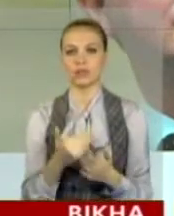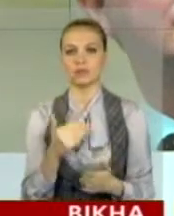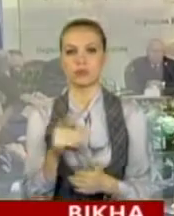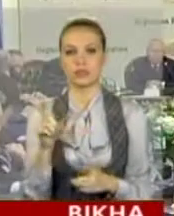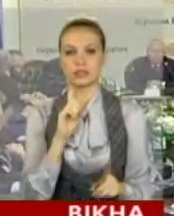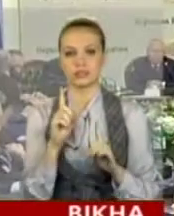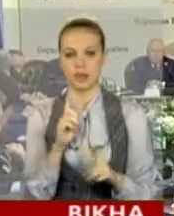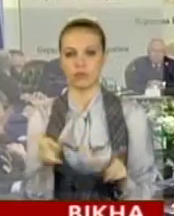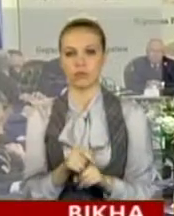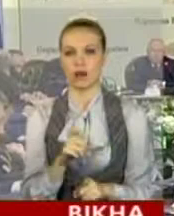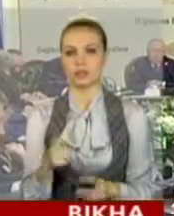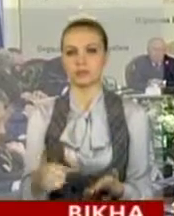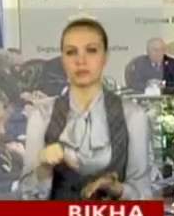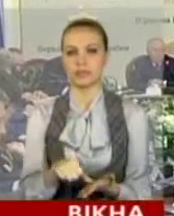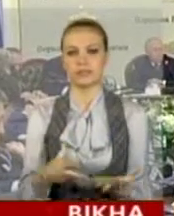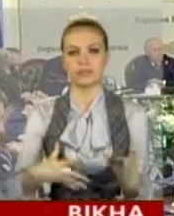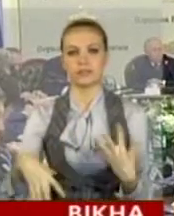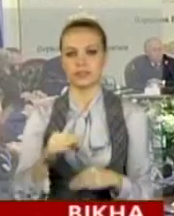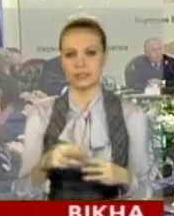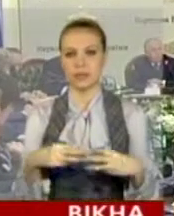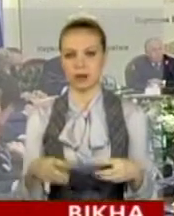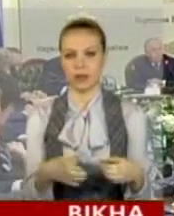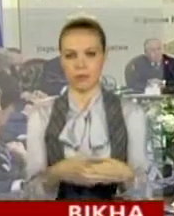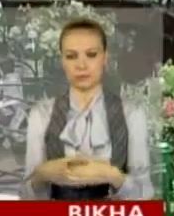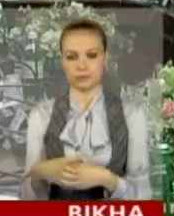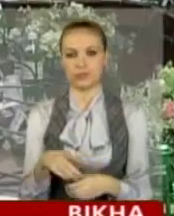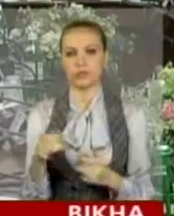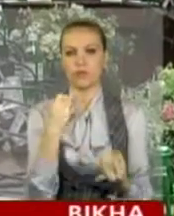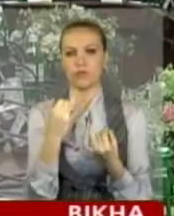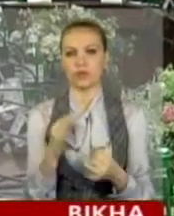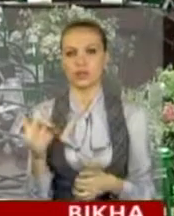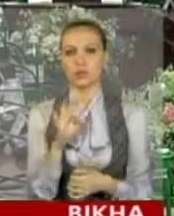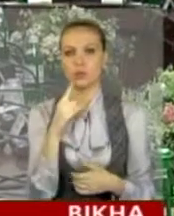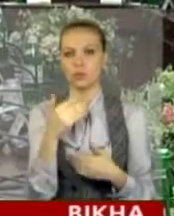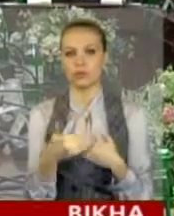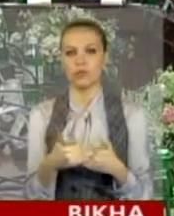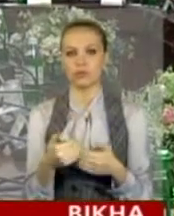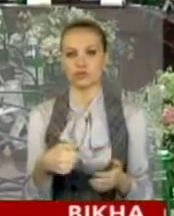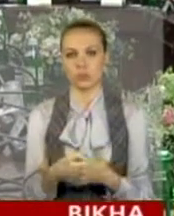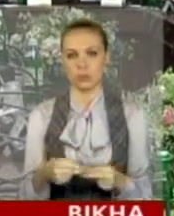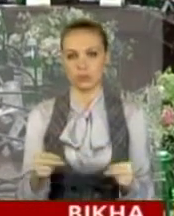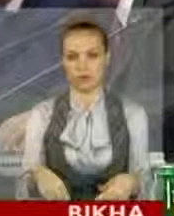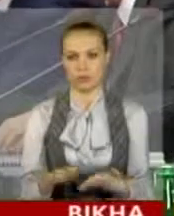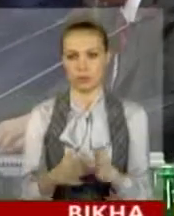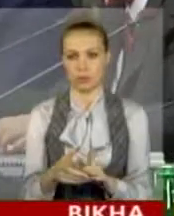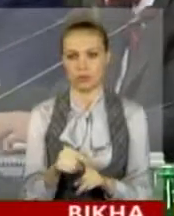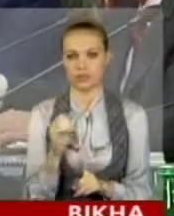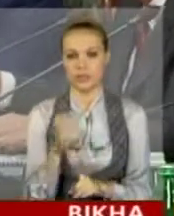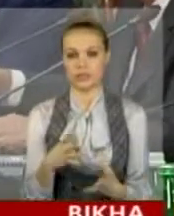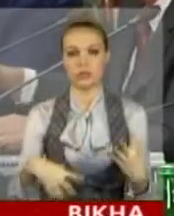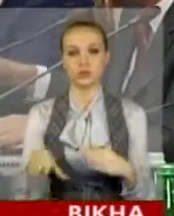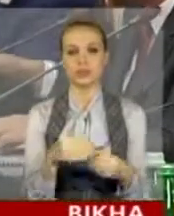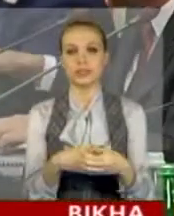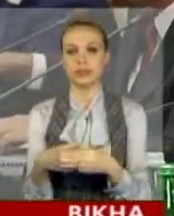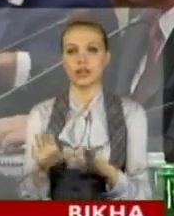вільнюським самітом. Разом із представниками всіх парламентських фракцій при столі говорили про наближення до підписання угоди з ЄС. Зі всіх